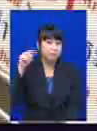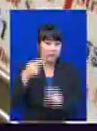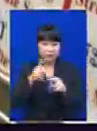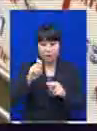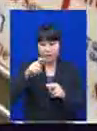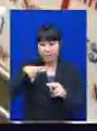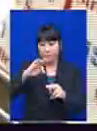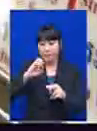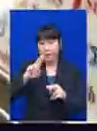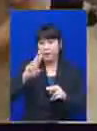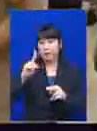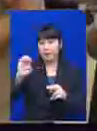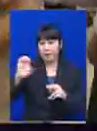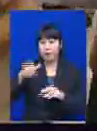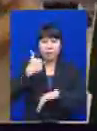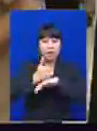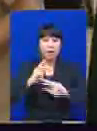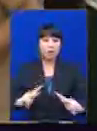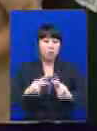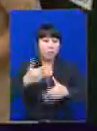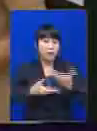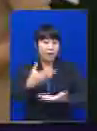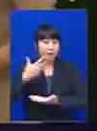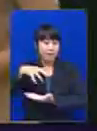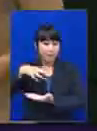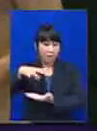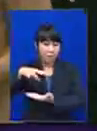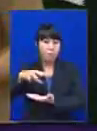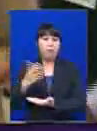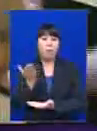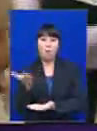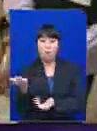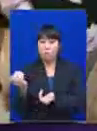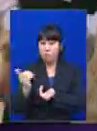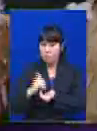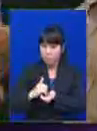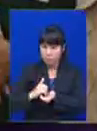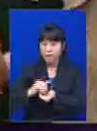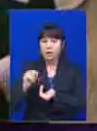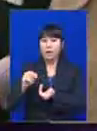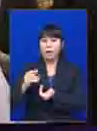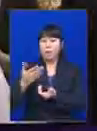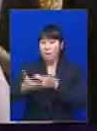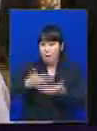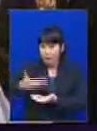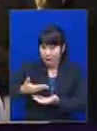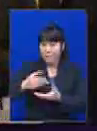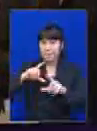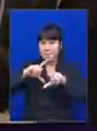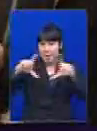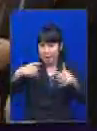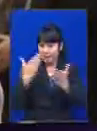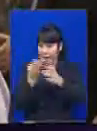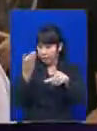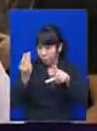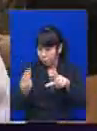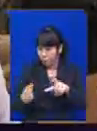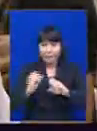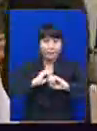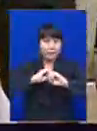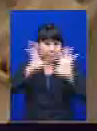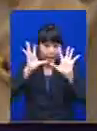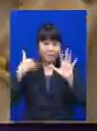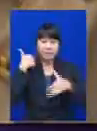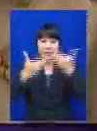ตราพรรัฐมนตรีว่าการกระทรวงพาณิชย์นะครับกล่าวว่าได้ขอความร่วมมือผู้ประกอบการติดป้ายแสดงราคาสินค้าและบริการให้ชัดเจนพร้อมจัด